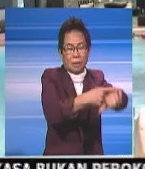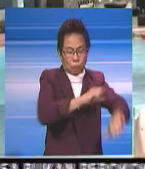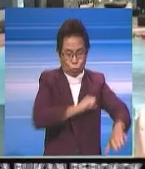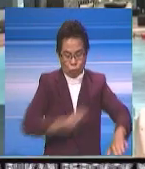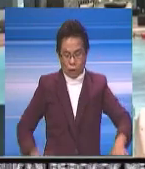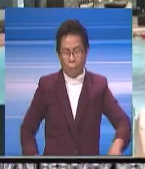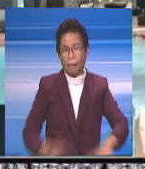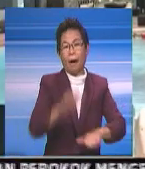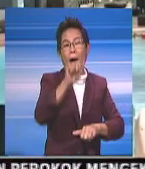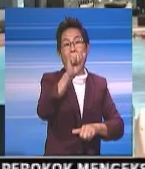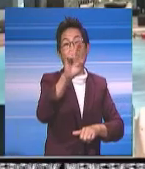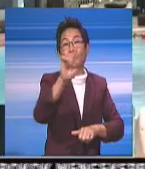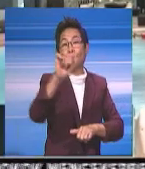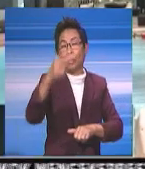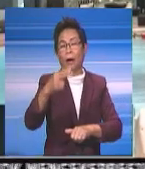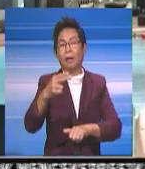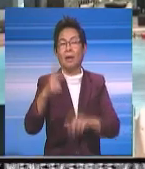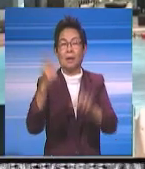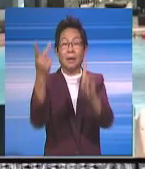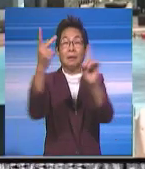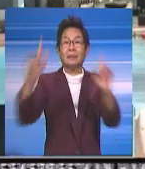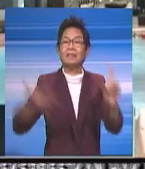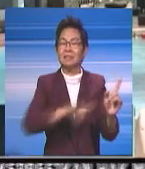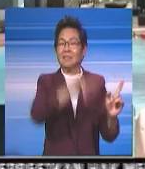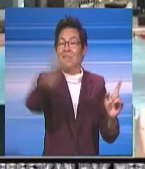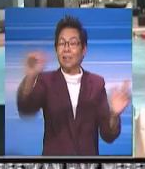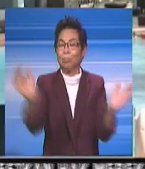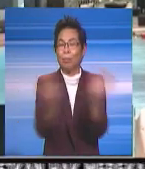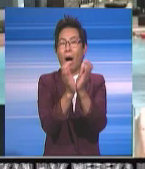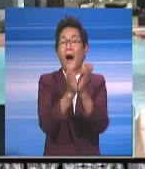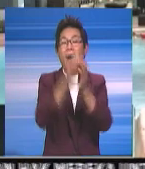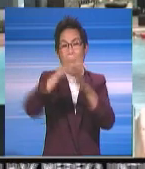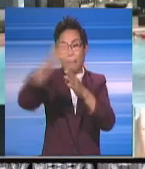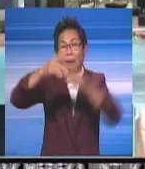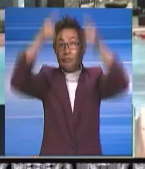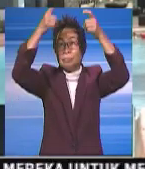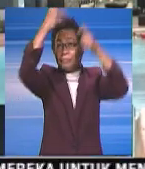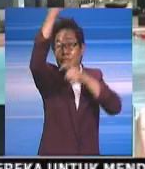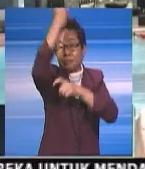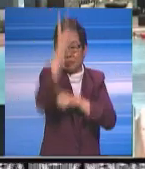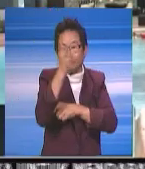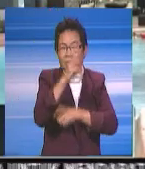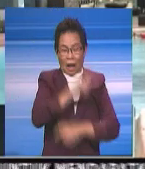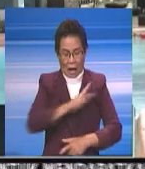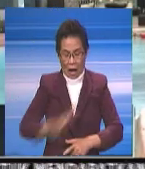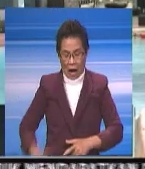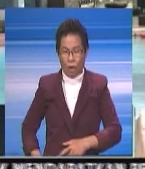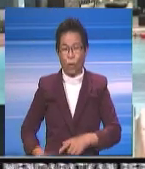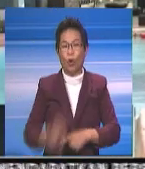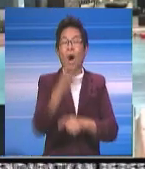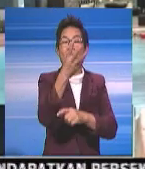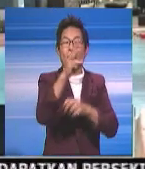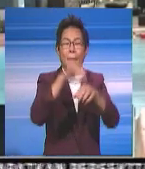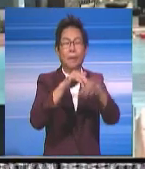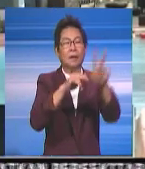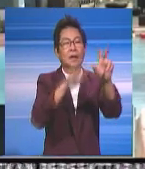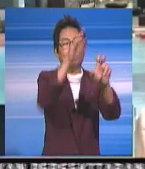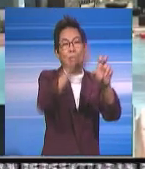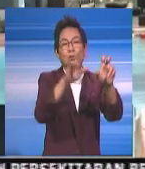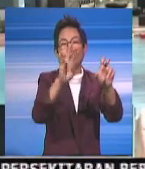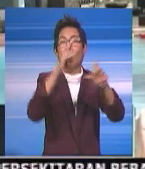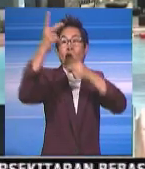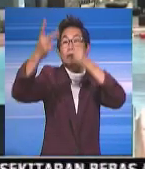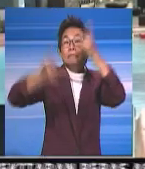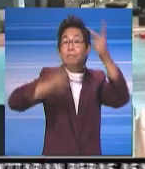Abdullah ke Brunei Darussalam selepas ditabarkan sebagai Yang di-Pertuan Agung Malaysia ke-16 pada 30 Julai lalu. Lawatan negara